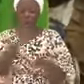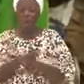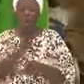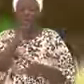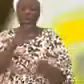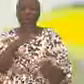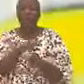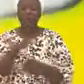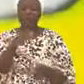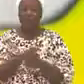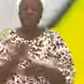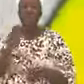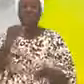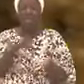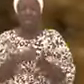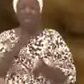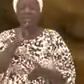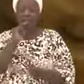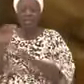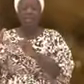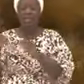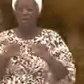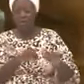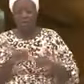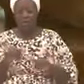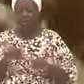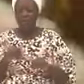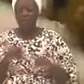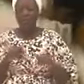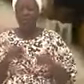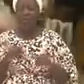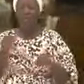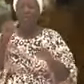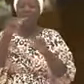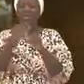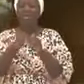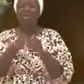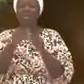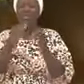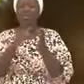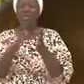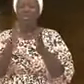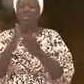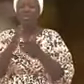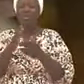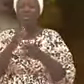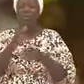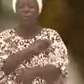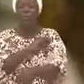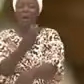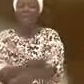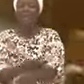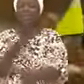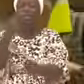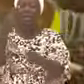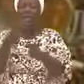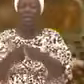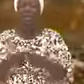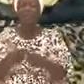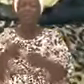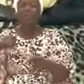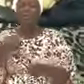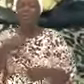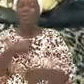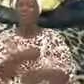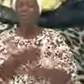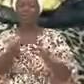accomplie s'est fait au nom de jésus nos priant